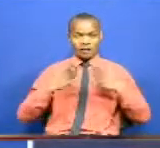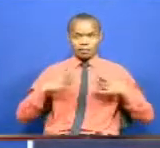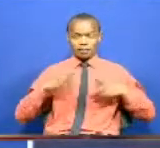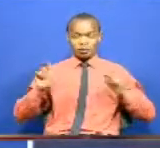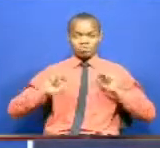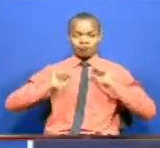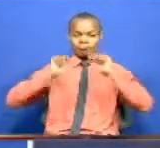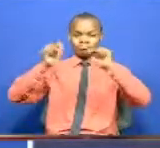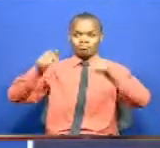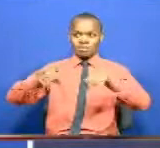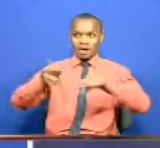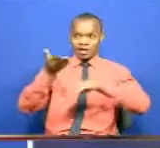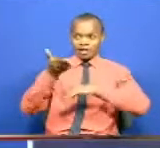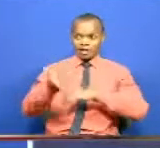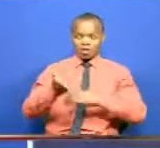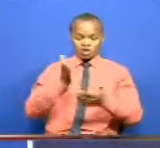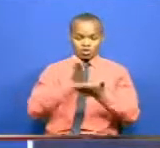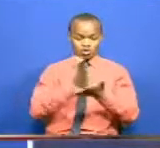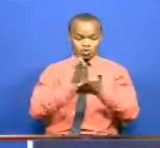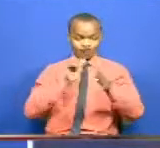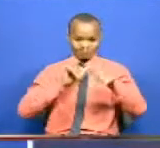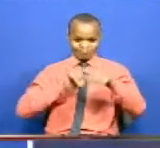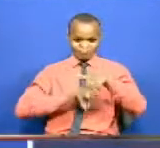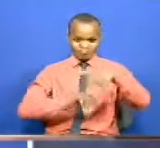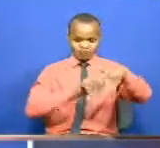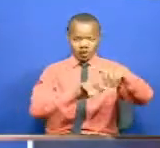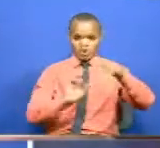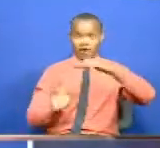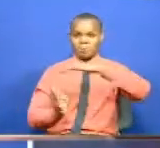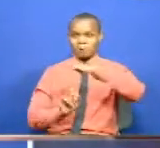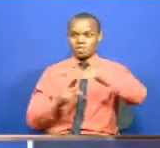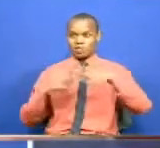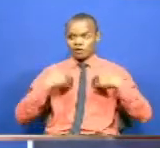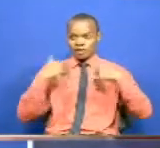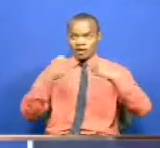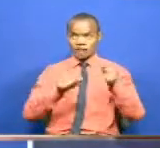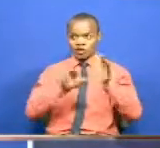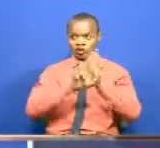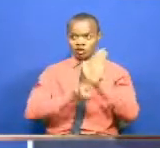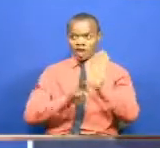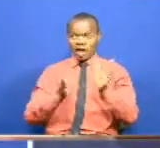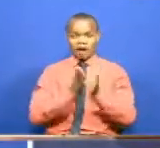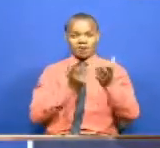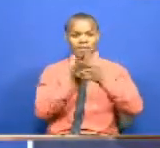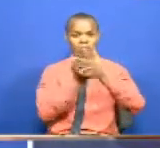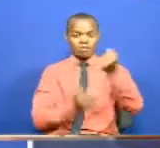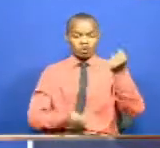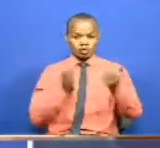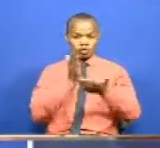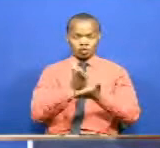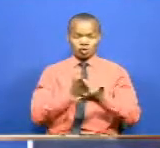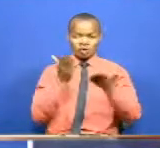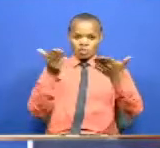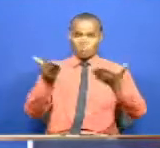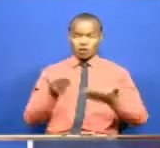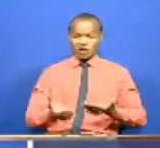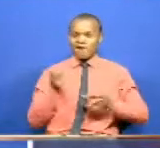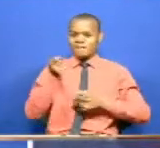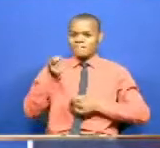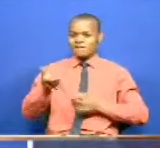za arusi wakidhibitiwa kutokana na janga la virusi vya corona, wawili hao waliwaalika watu